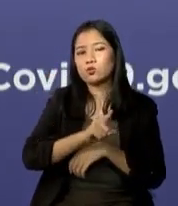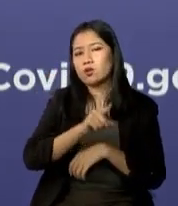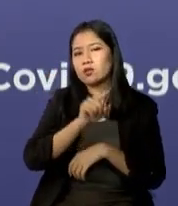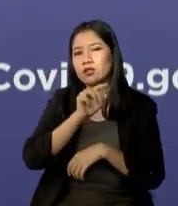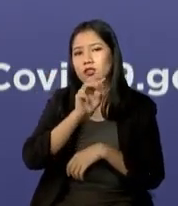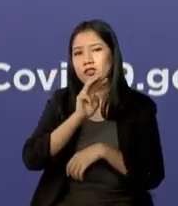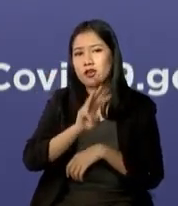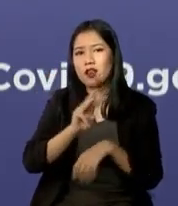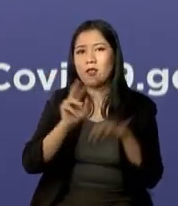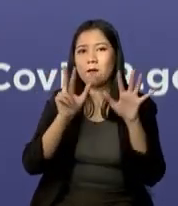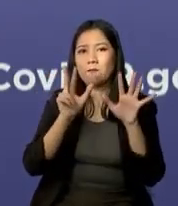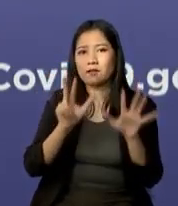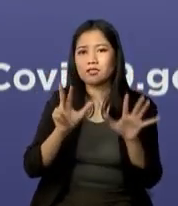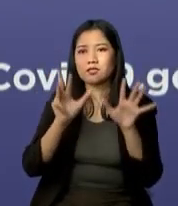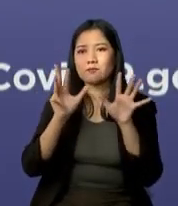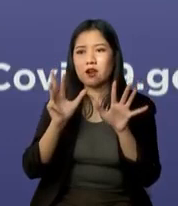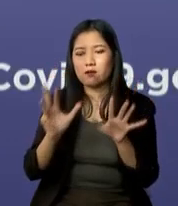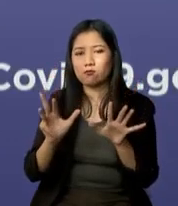1.038.988